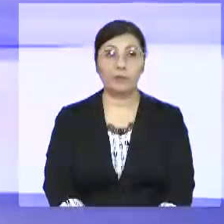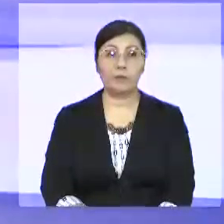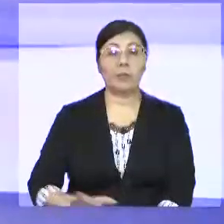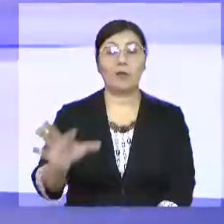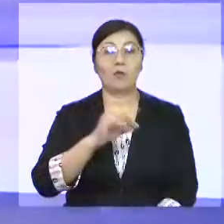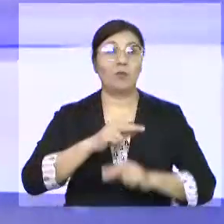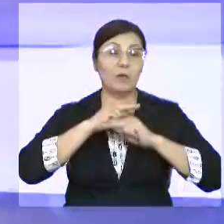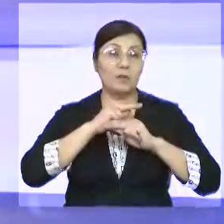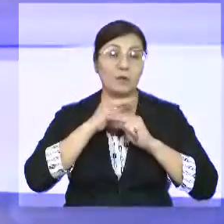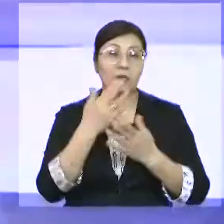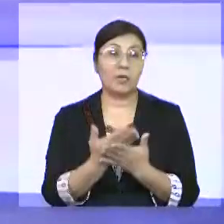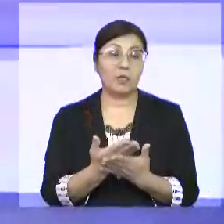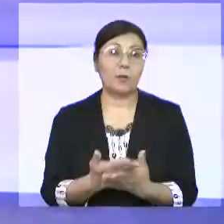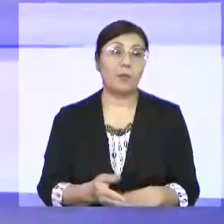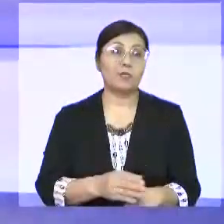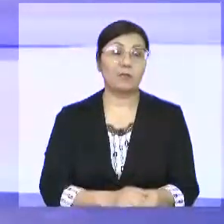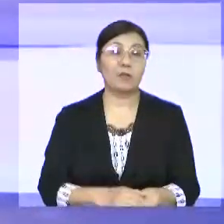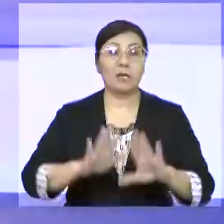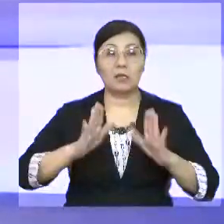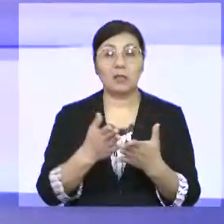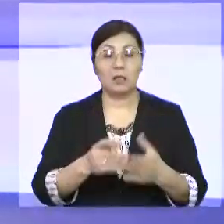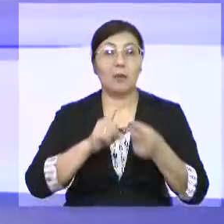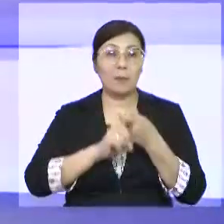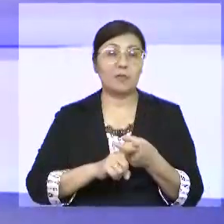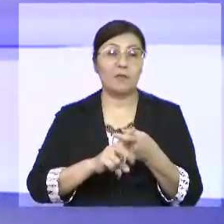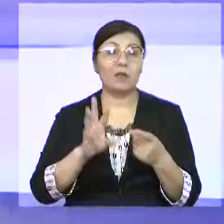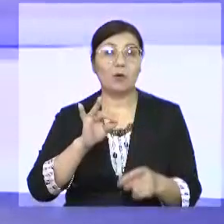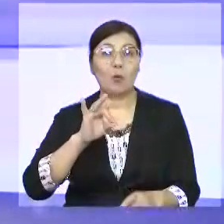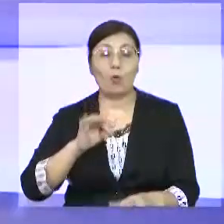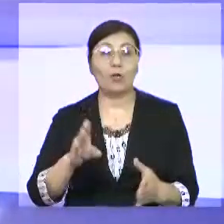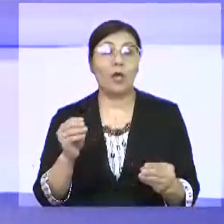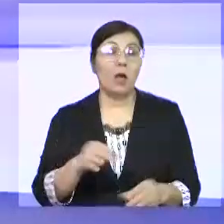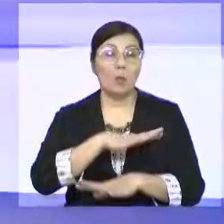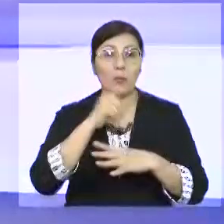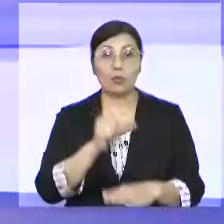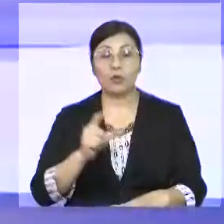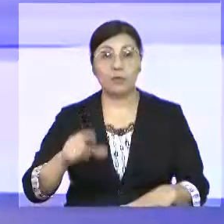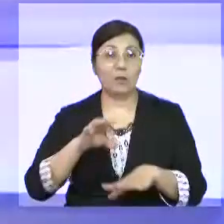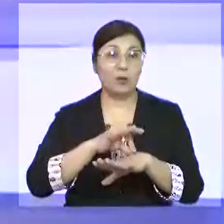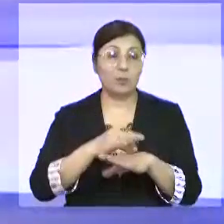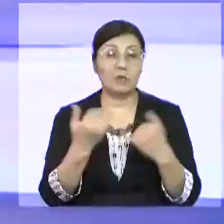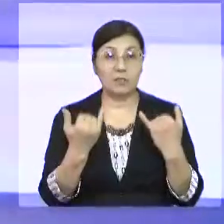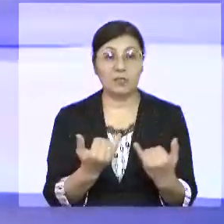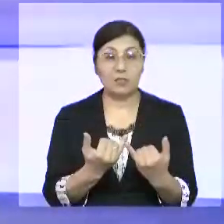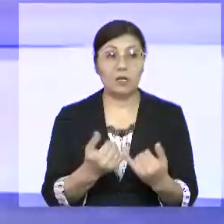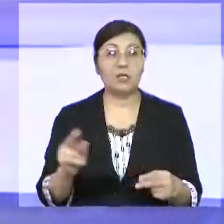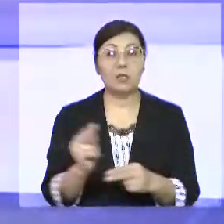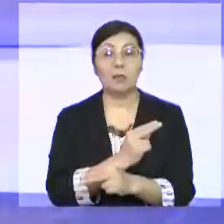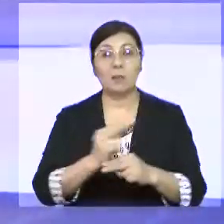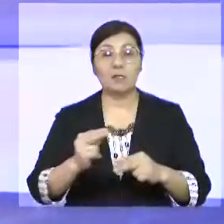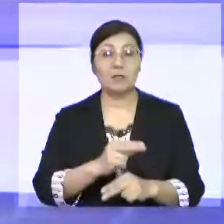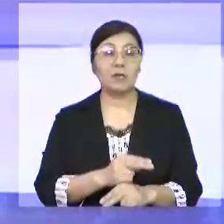В регионе наблюдается стабилизация эпидситуации по кори. У полутора десятков пациентов, которые сейчас находятся в